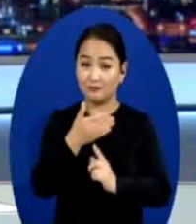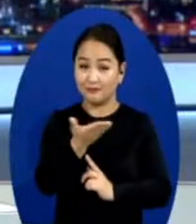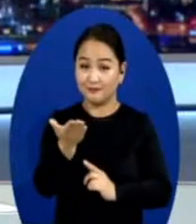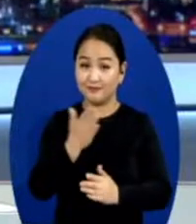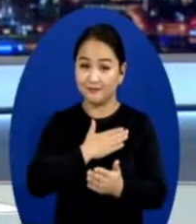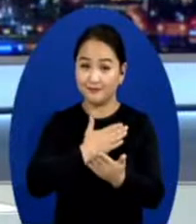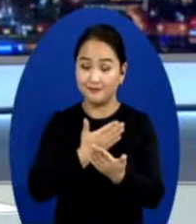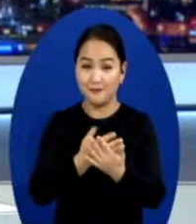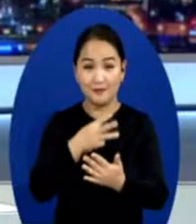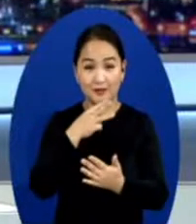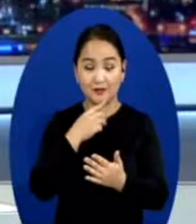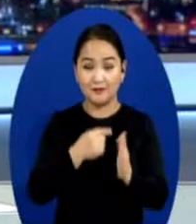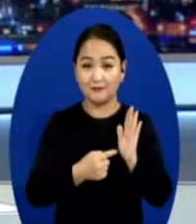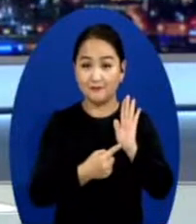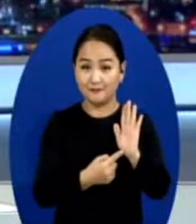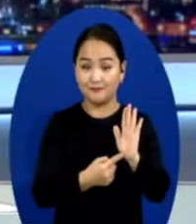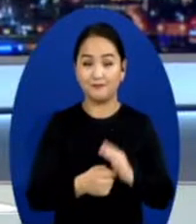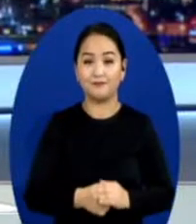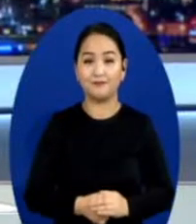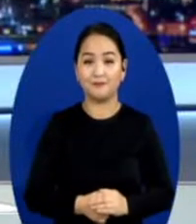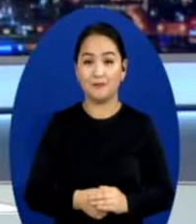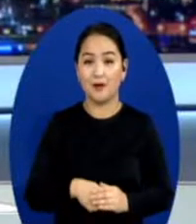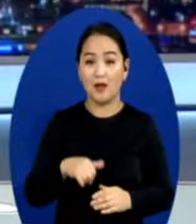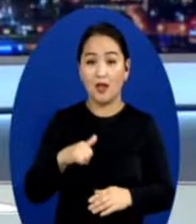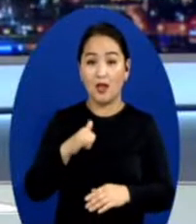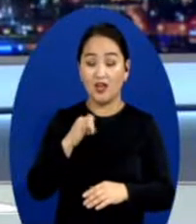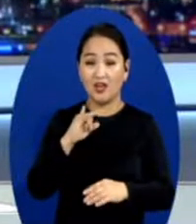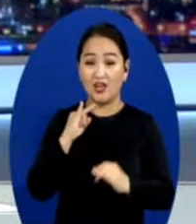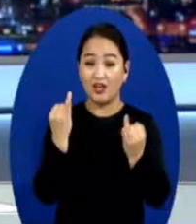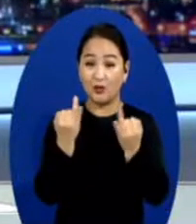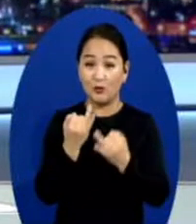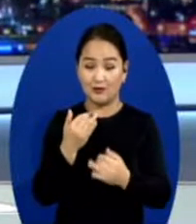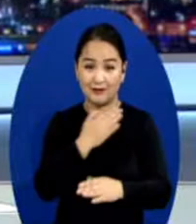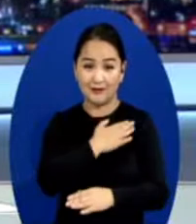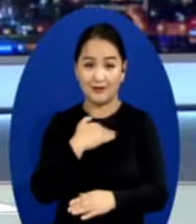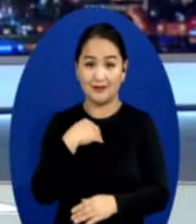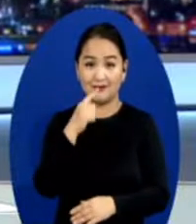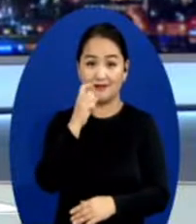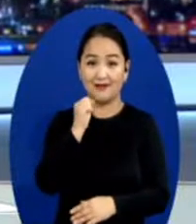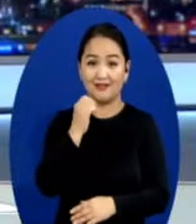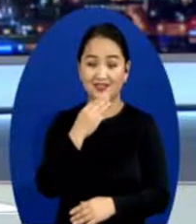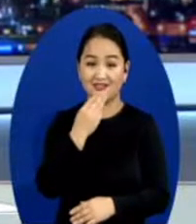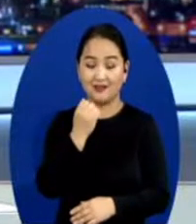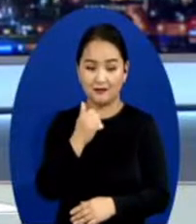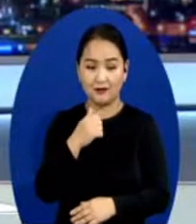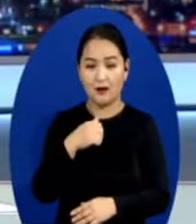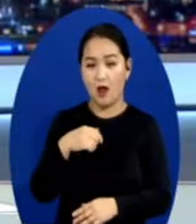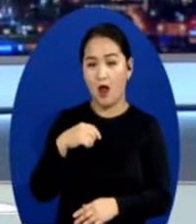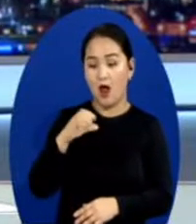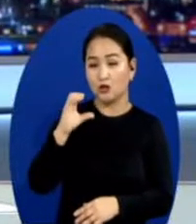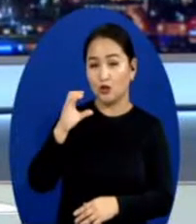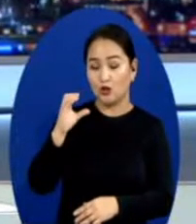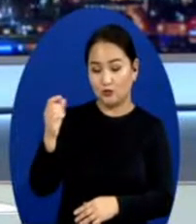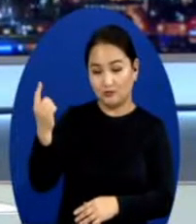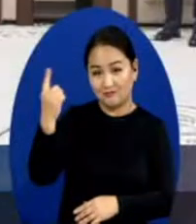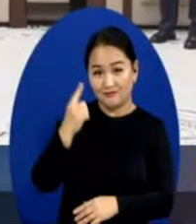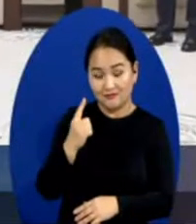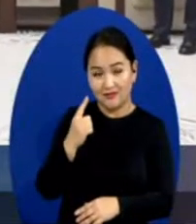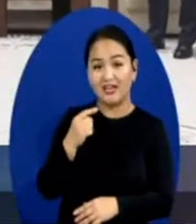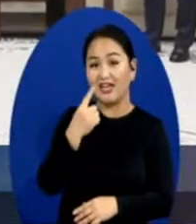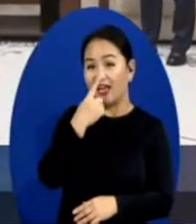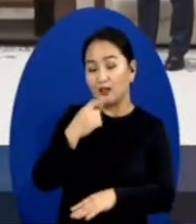сонсогч та бүхэнд баярлалаа. Мэдээлэл бид цааш хөргөжлүүлж байна. Улсын хурлын дарга зандаа шатар бүгд найрамд Солонгос улсаас Монгол улсад суугаа элчин